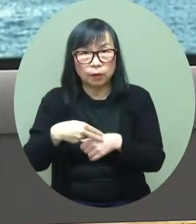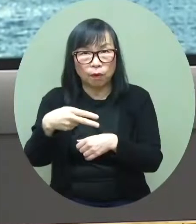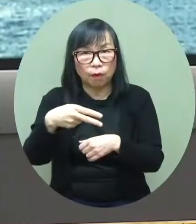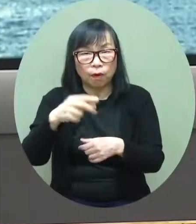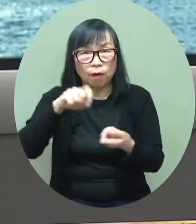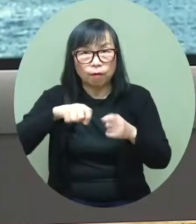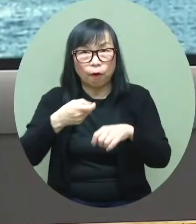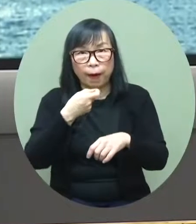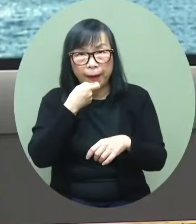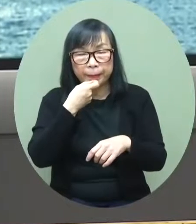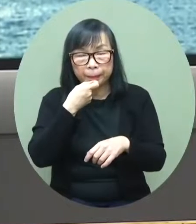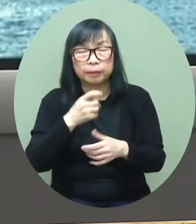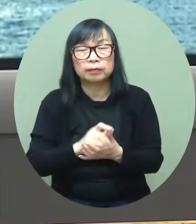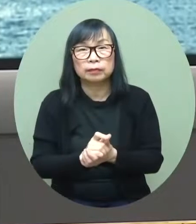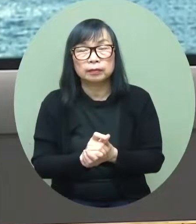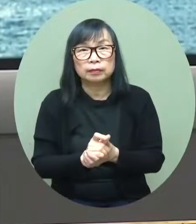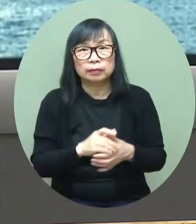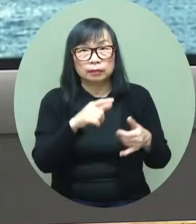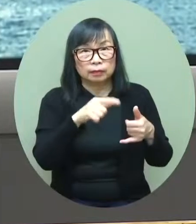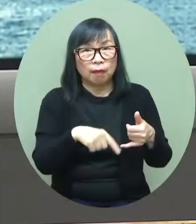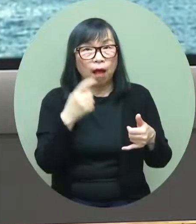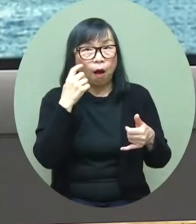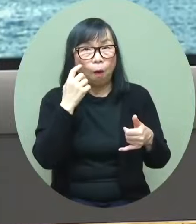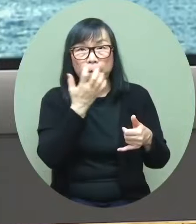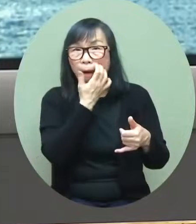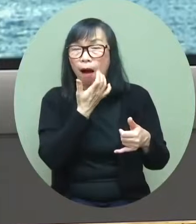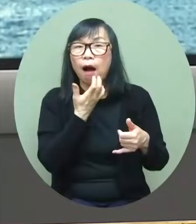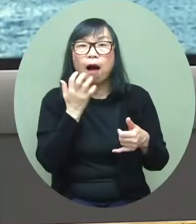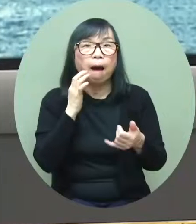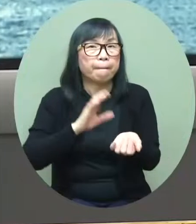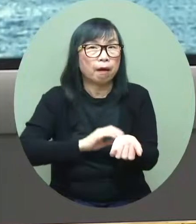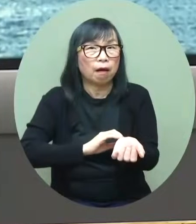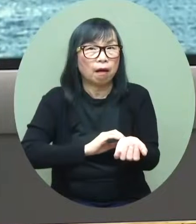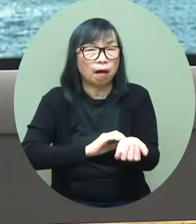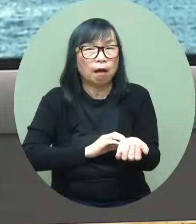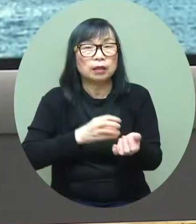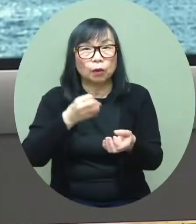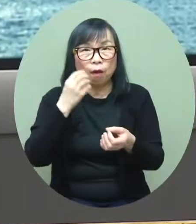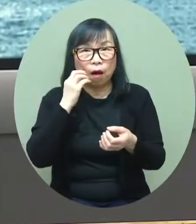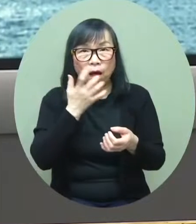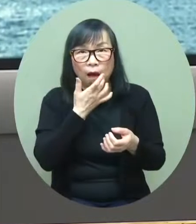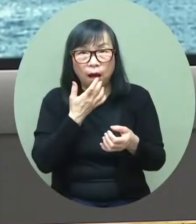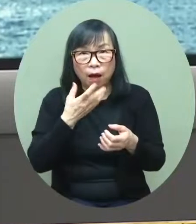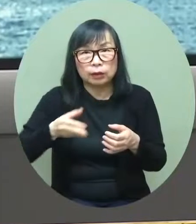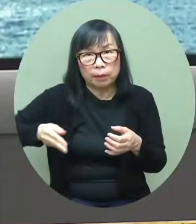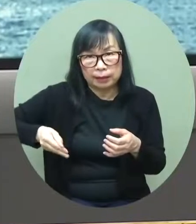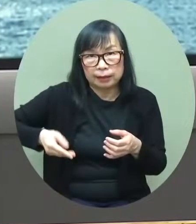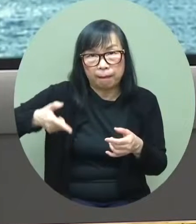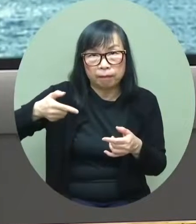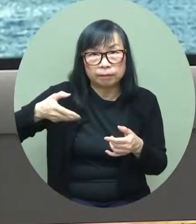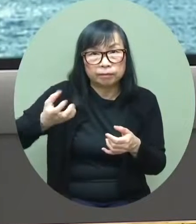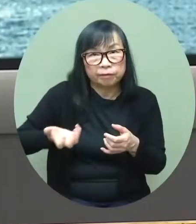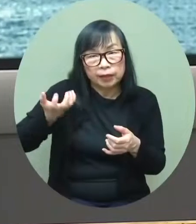科興疫苗，她本身有紅斑狼瘡病，亦都是有個狼瘡的腎炎的。咁她